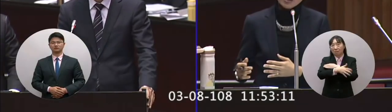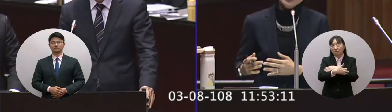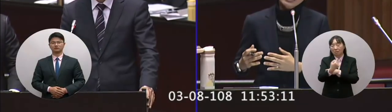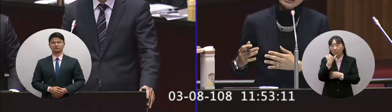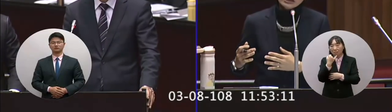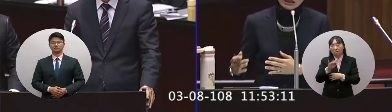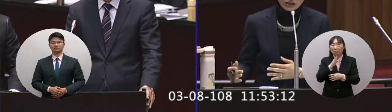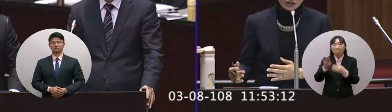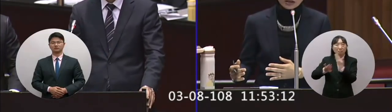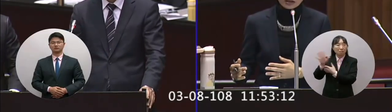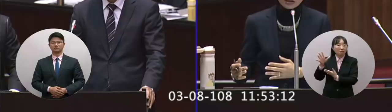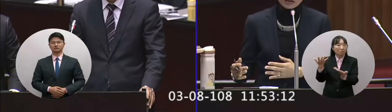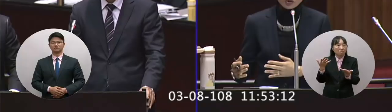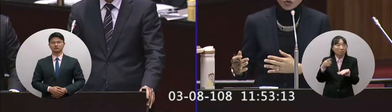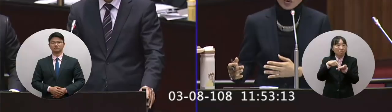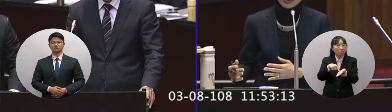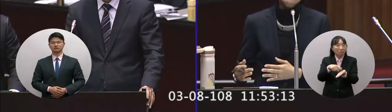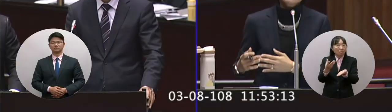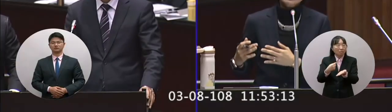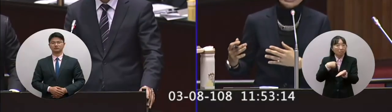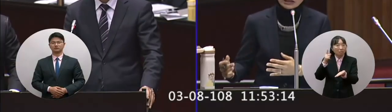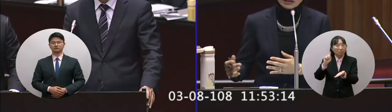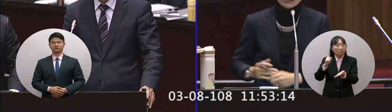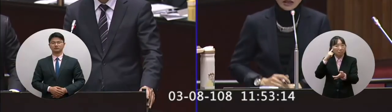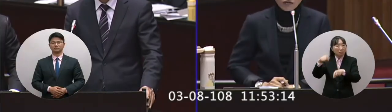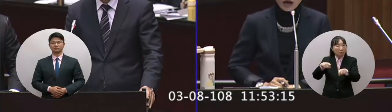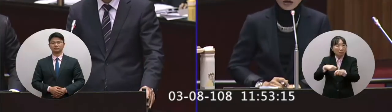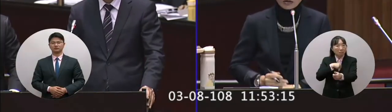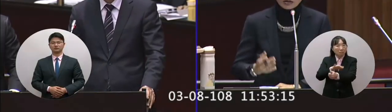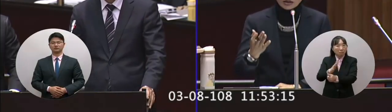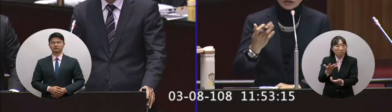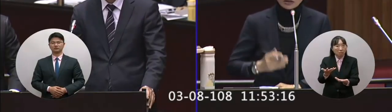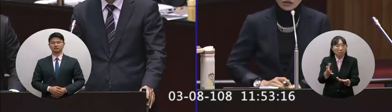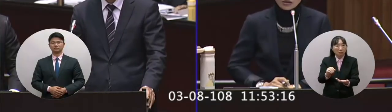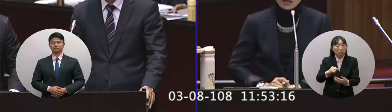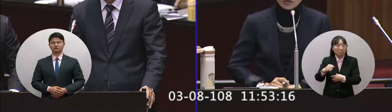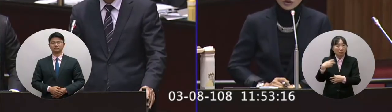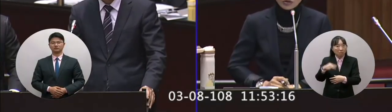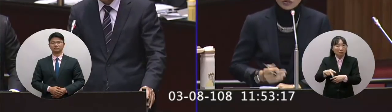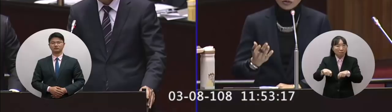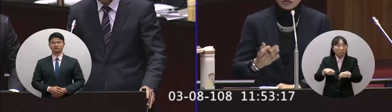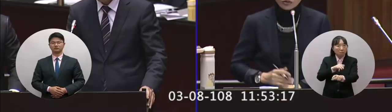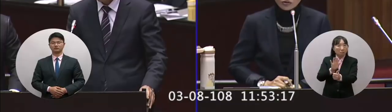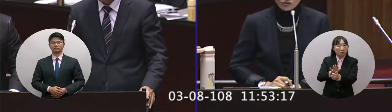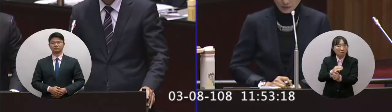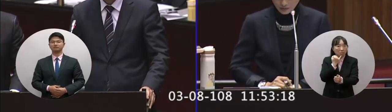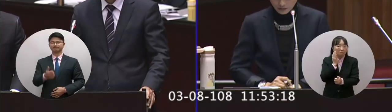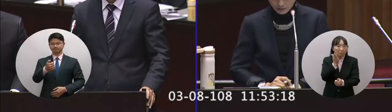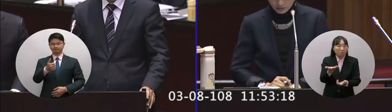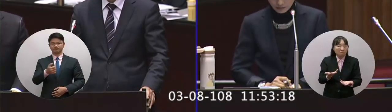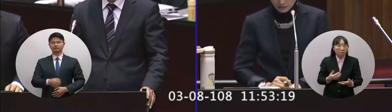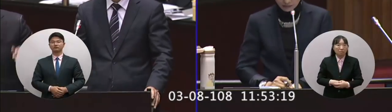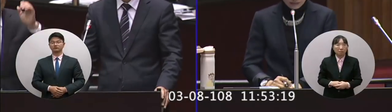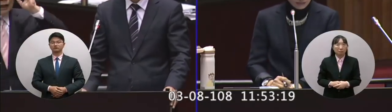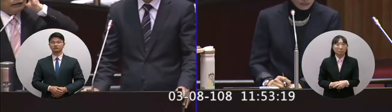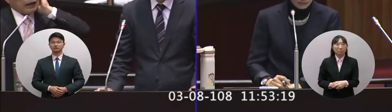分有没有更积极的作为，或者是更积极的想法、更积极的政策来推动？ 谢谢。